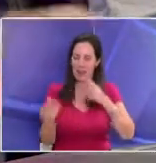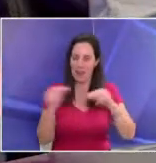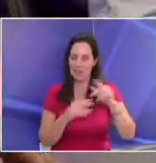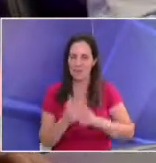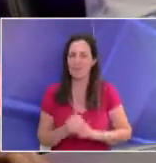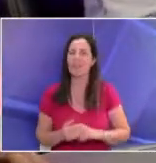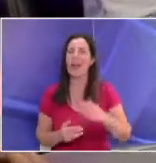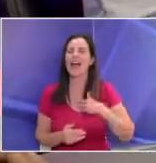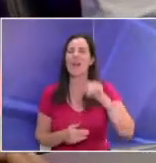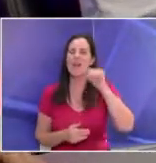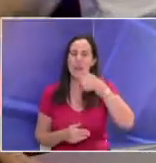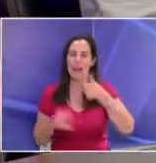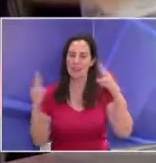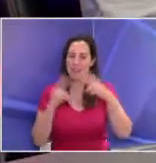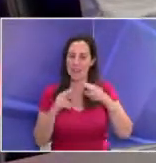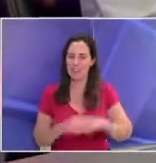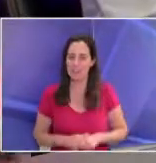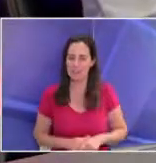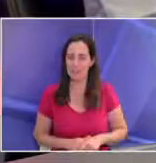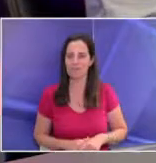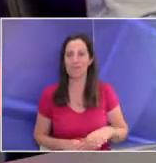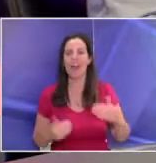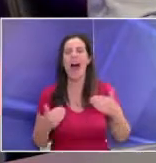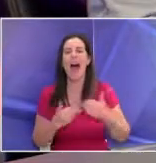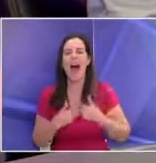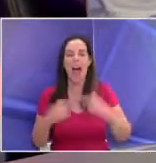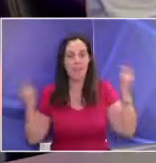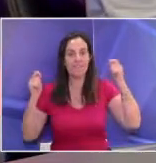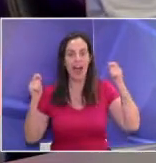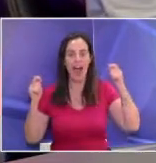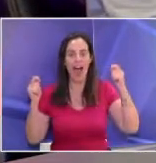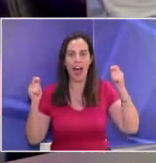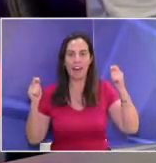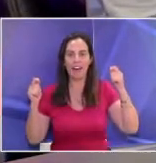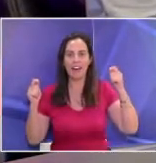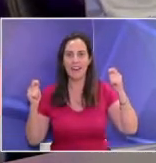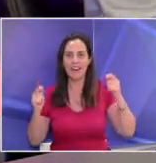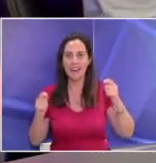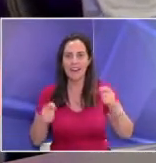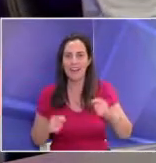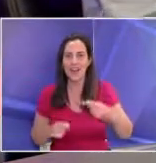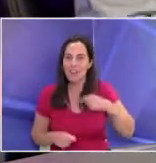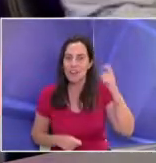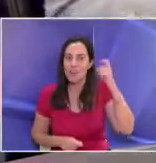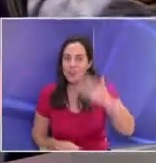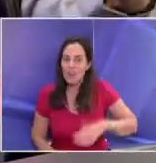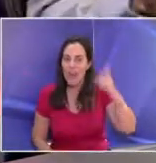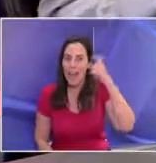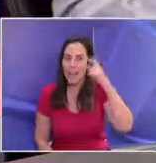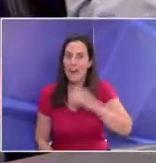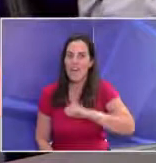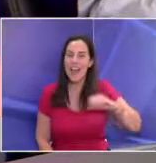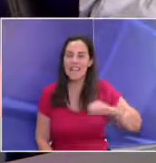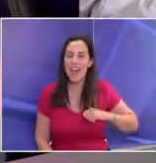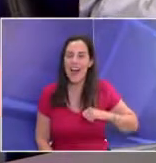תקשיבו לנו, אנחנו מחר. רגע, שייניץ, לא יורים לדבר. הפתעה, סופרייז. יכולים לחשוב לבד. חושב לבד. רגע,